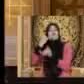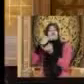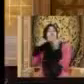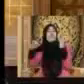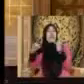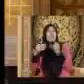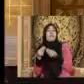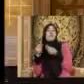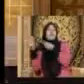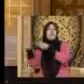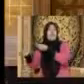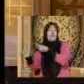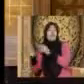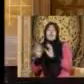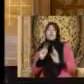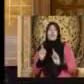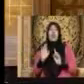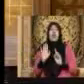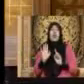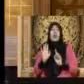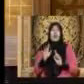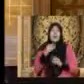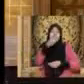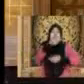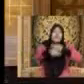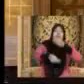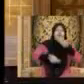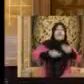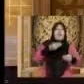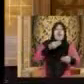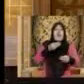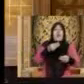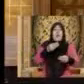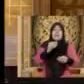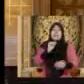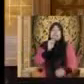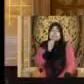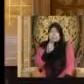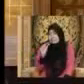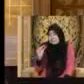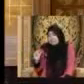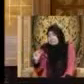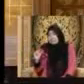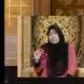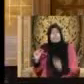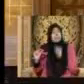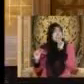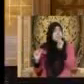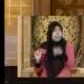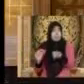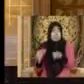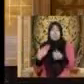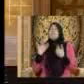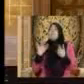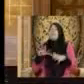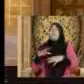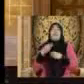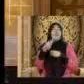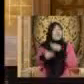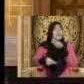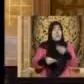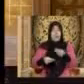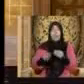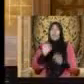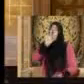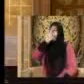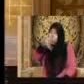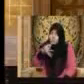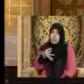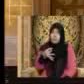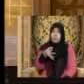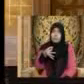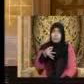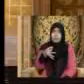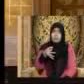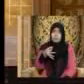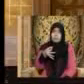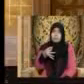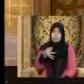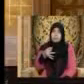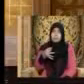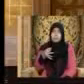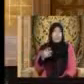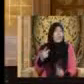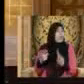تساهم، اسمك معطي، أن تعطي ولو النزر القليل، ولو الشيء القليل. نعم، نهيب نحن